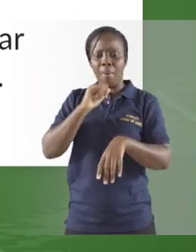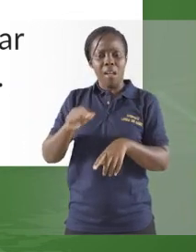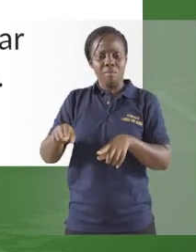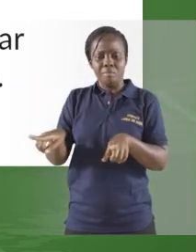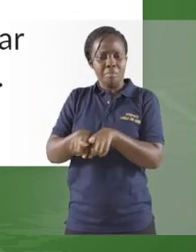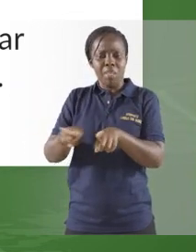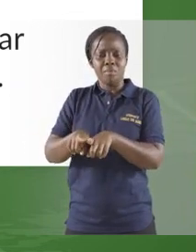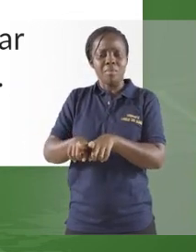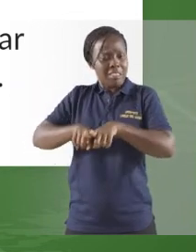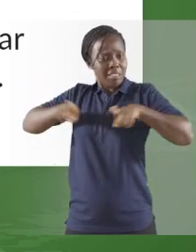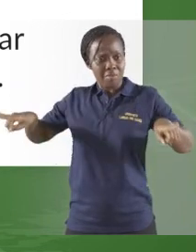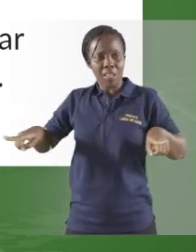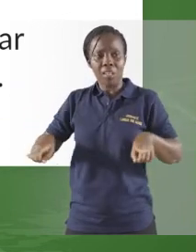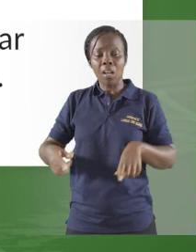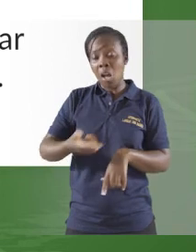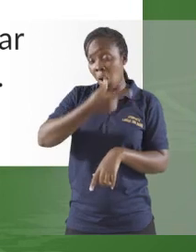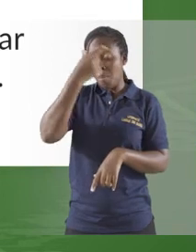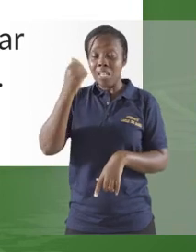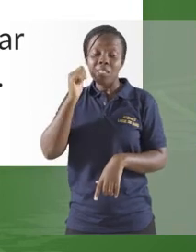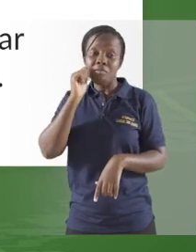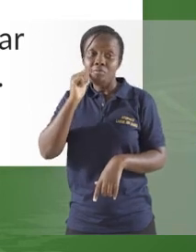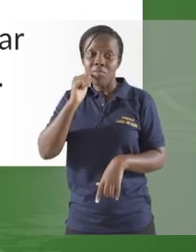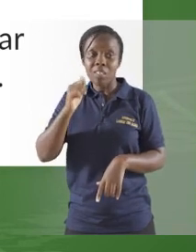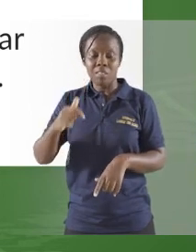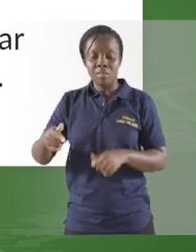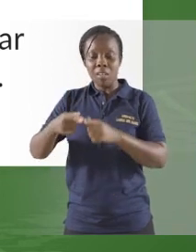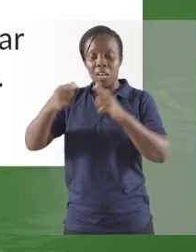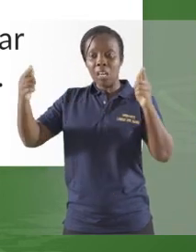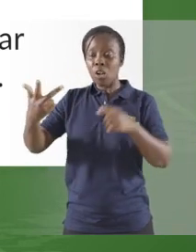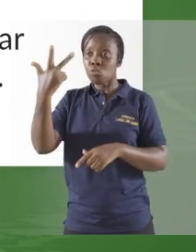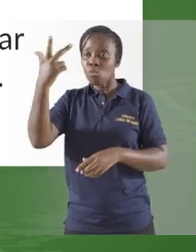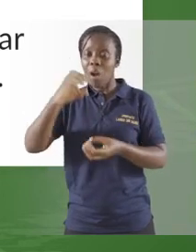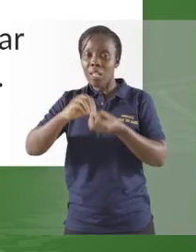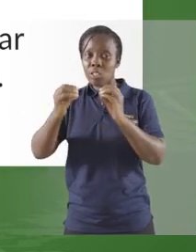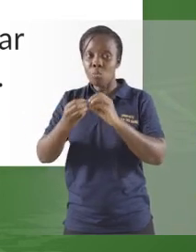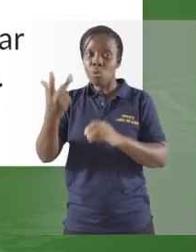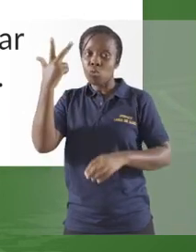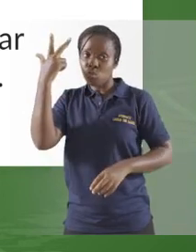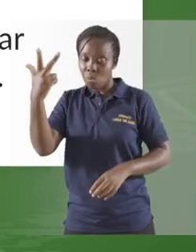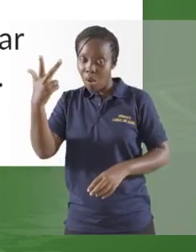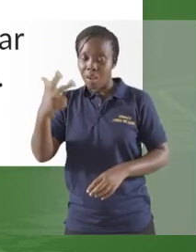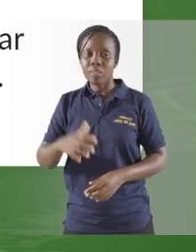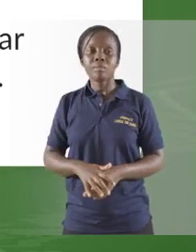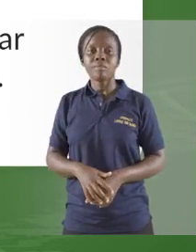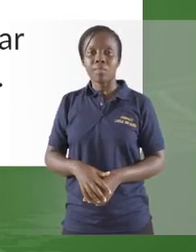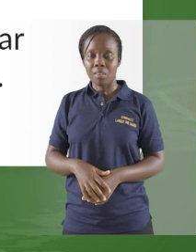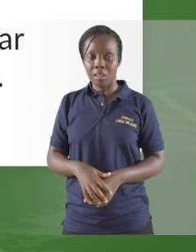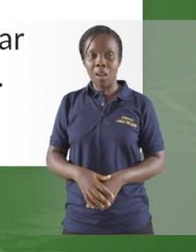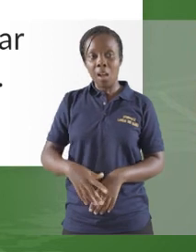car la fille grand 3 appartenant au